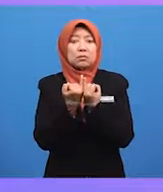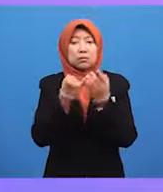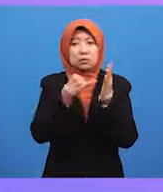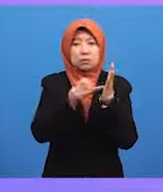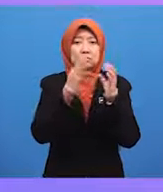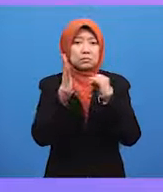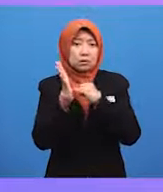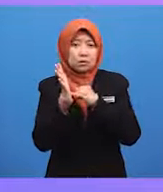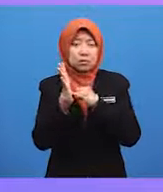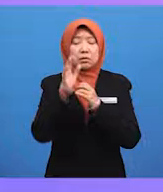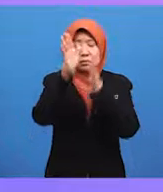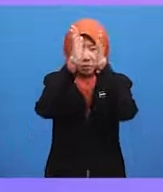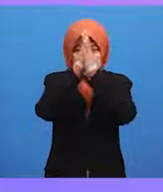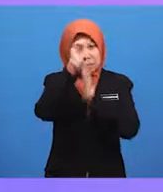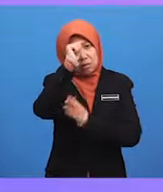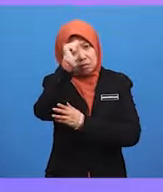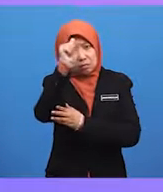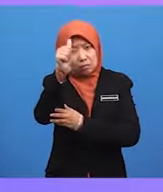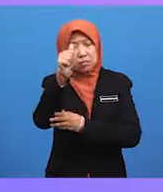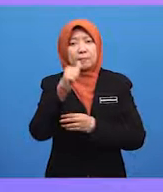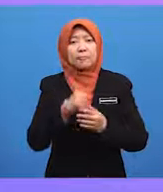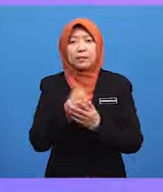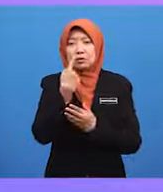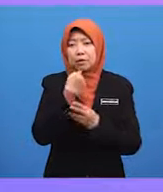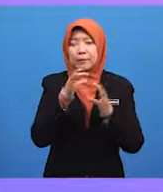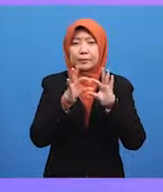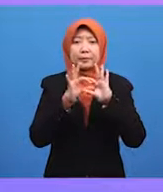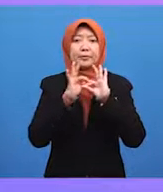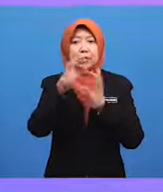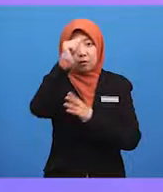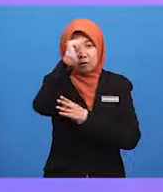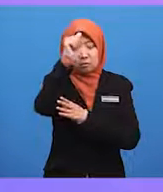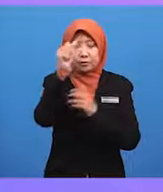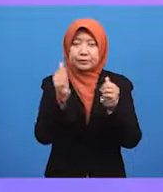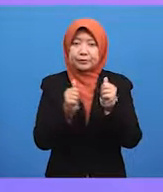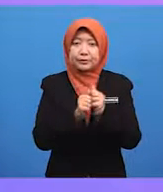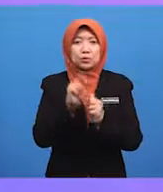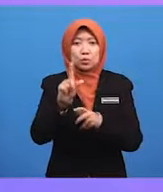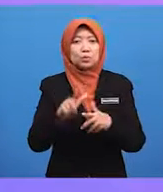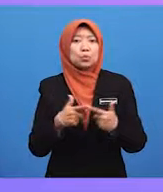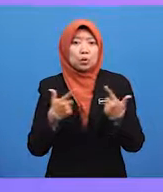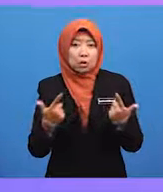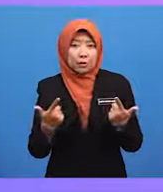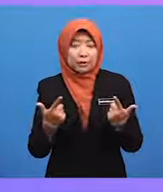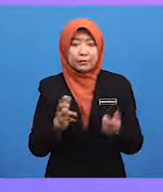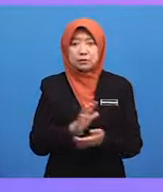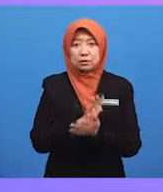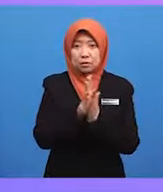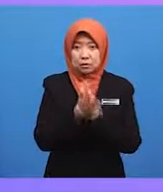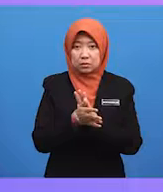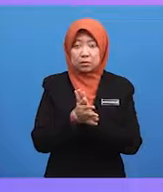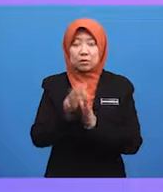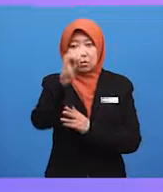kamu. Bahwasanya sesiapa yang mempersekutukan Allah dengan sesuatu yang lain, maka sesungguhnya